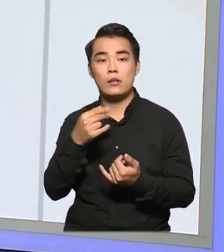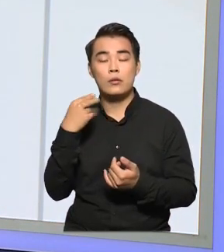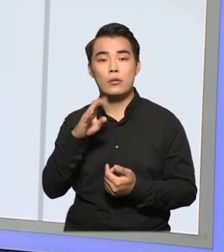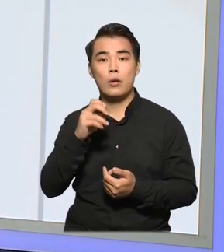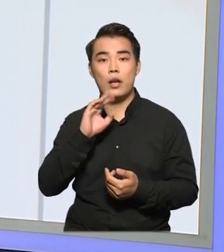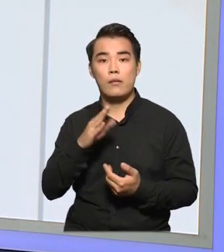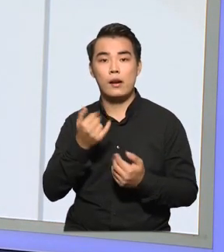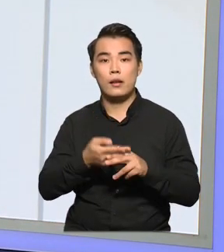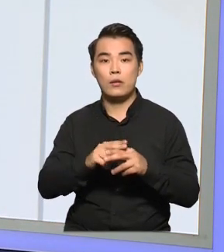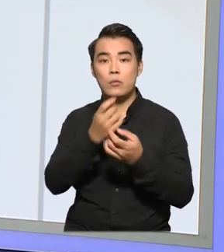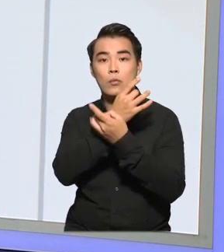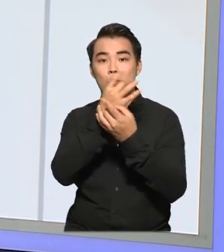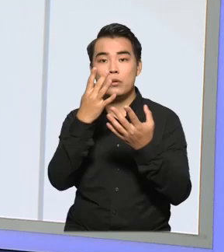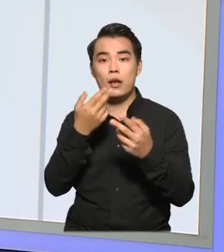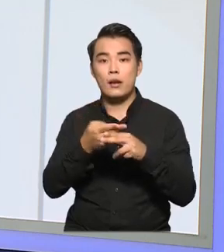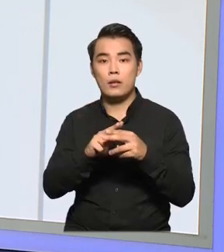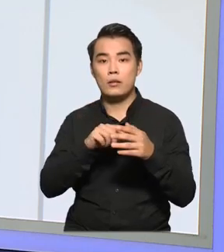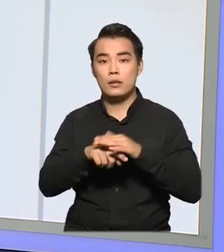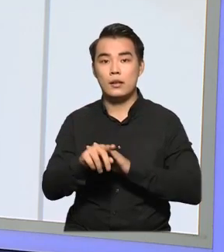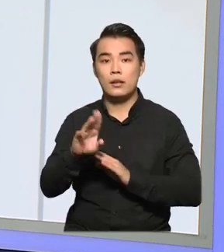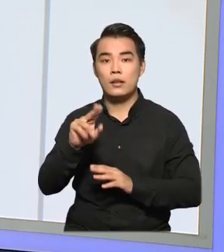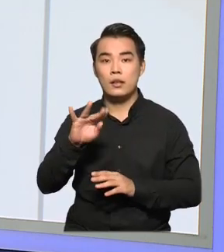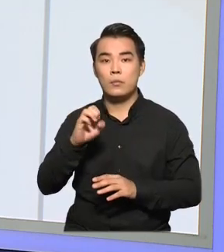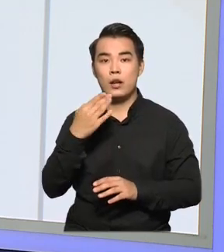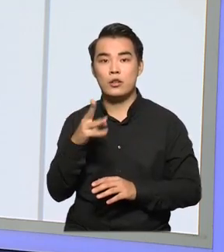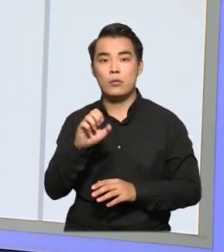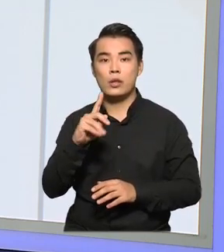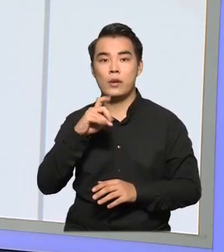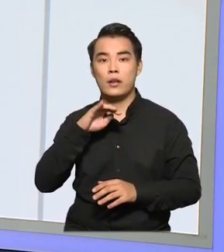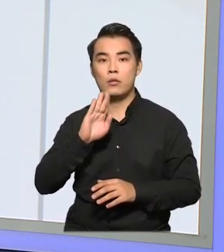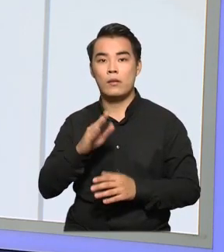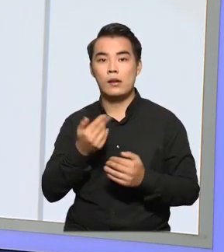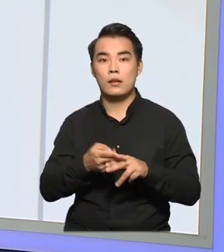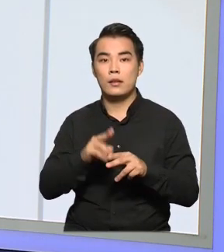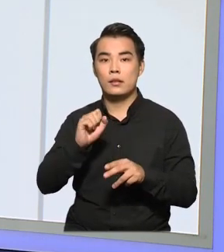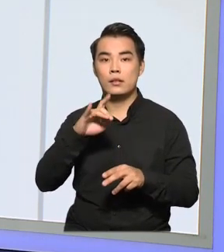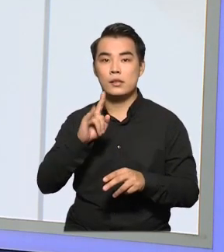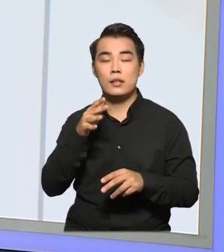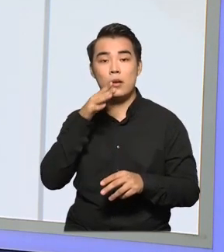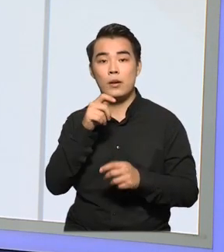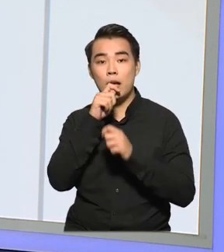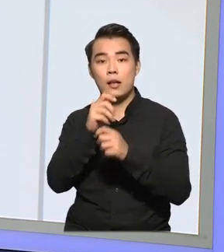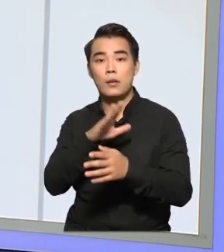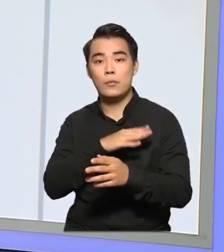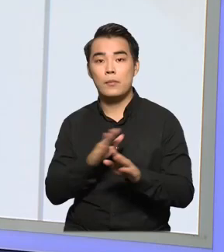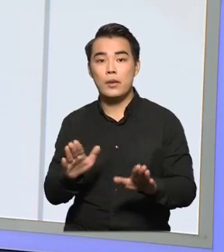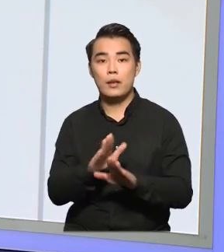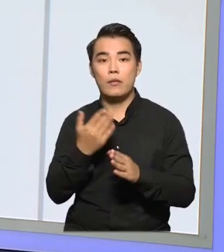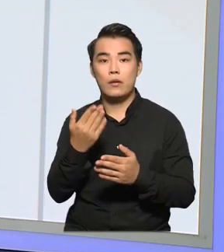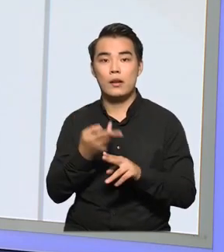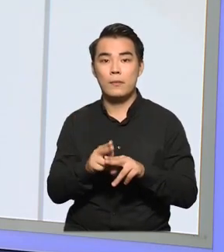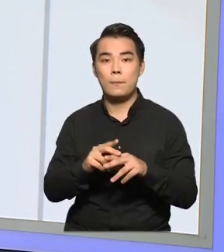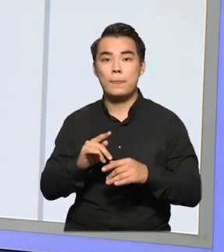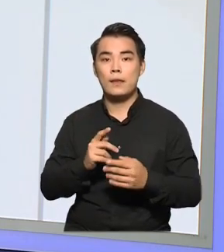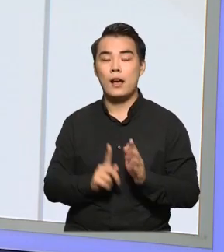Тоқаев өнерімен төрткіл дүниені тәнті еткен Димаш Құдайбергенге тазының күшігін сыйлағанын да білеміз. Әнші оған